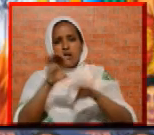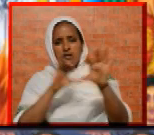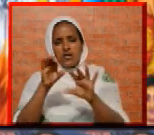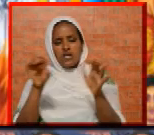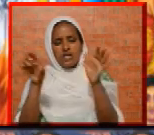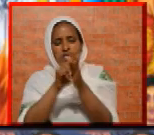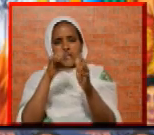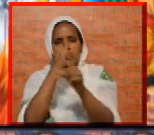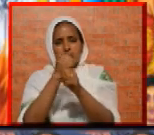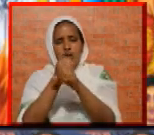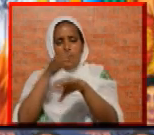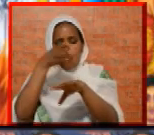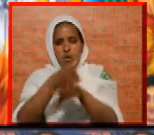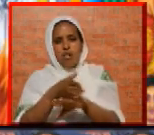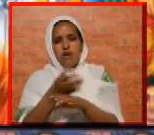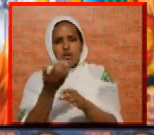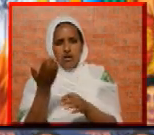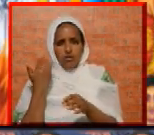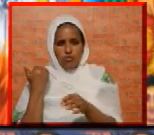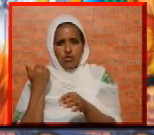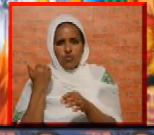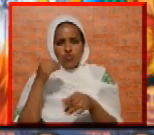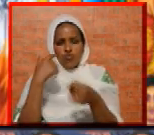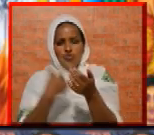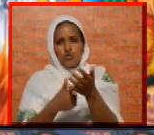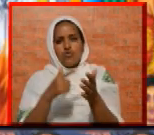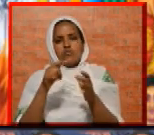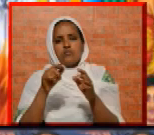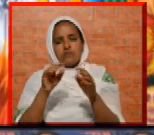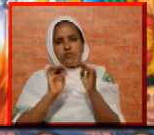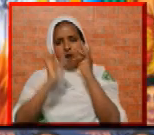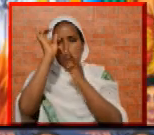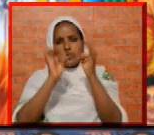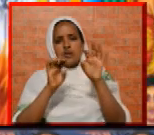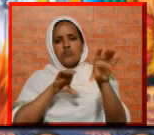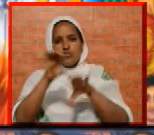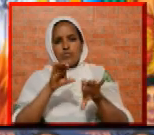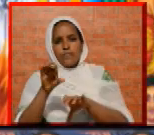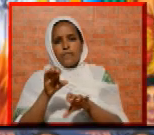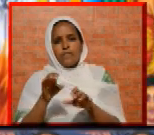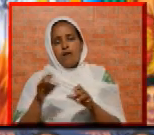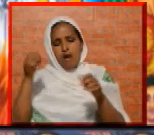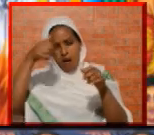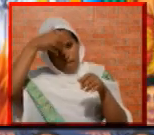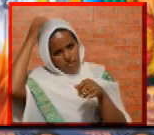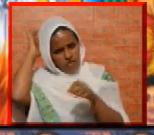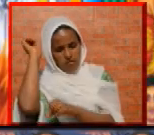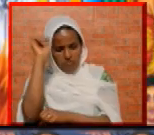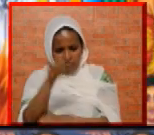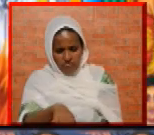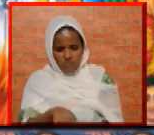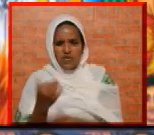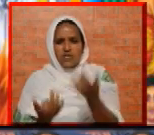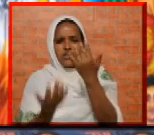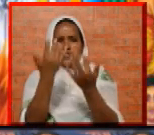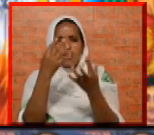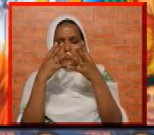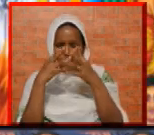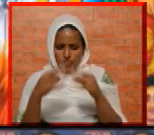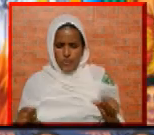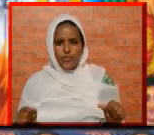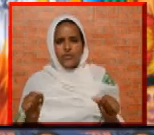ያደረጉ ህግ ከተሰራ በኋላ የነበሩ ሰማይታት ድንቅ ድንቅ ታምራት ተደርጎላቸዋል አንበሳ ሰግዶላቸዋል ነበልባለ